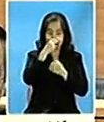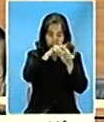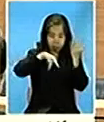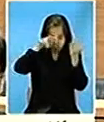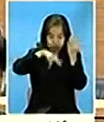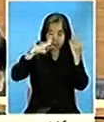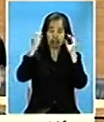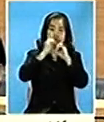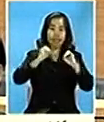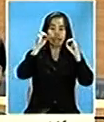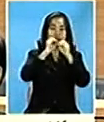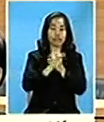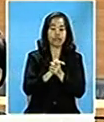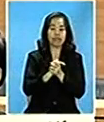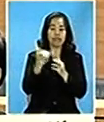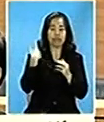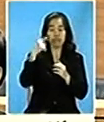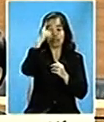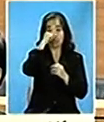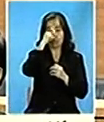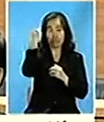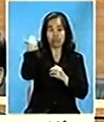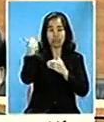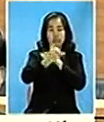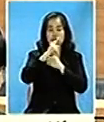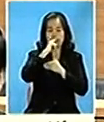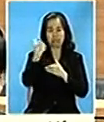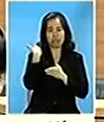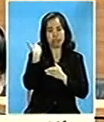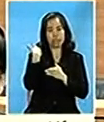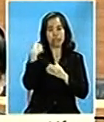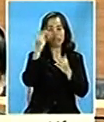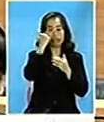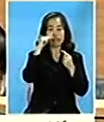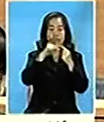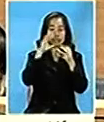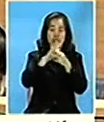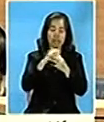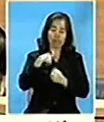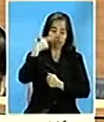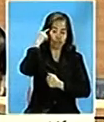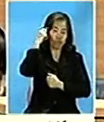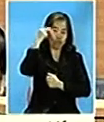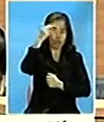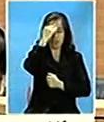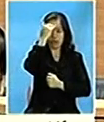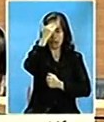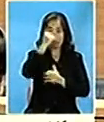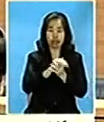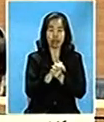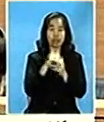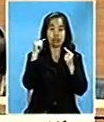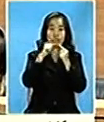คะฝรั่งเขาเข้าใจเขาเรียกกันว่า gender budgeting นะคะซึ่งดิฉันก็งงเหมือนกันว่าทำไมเวล